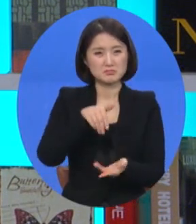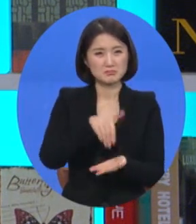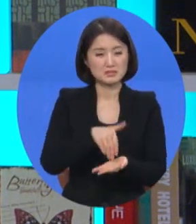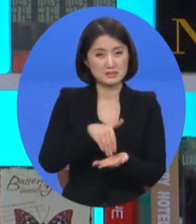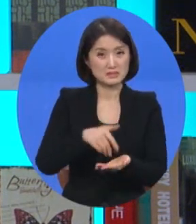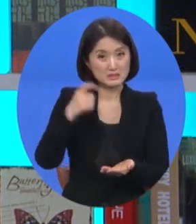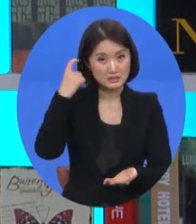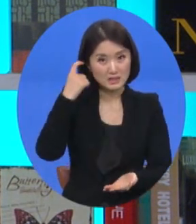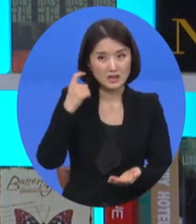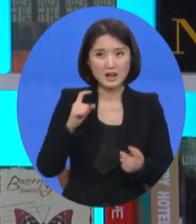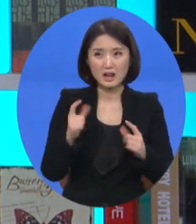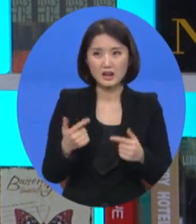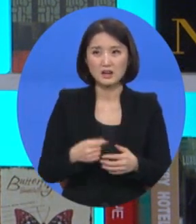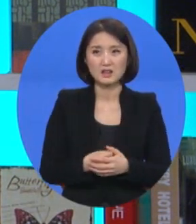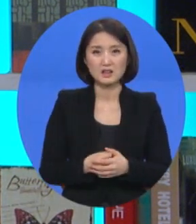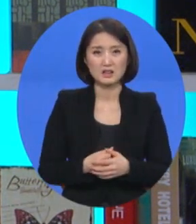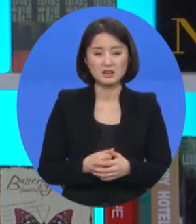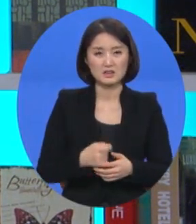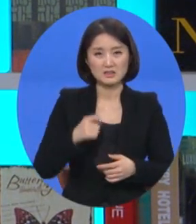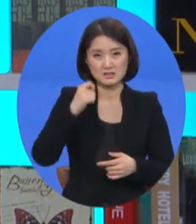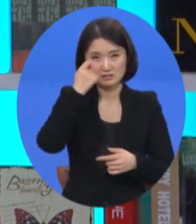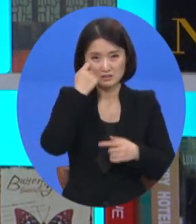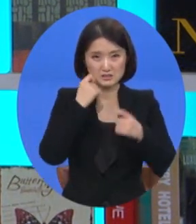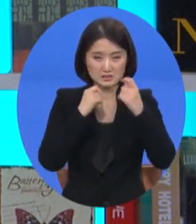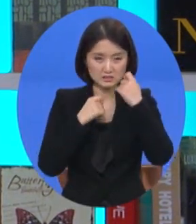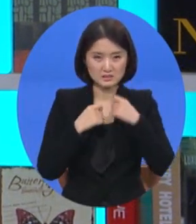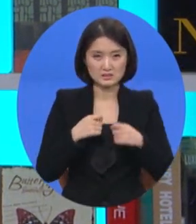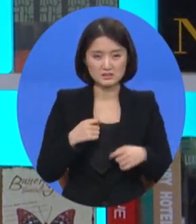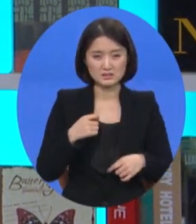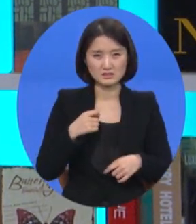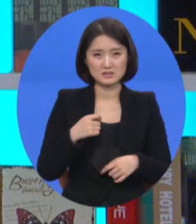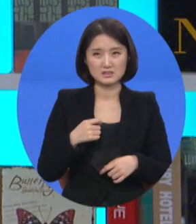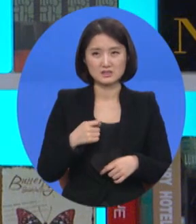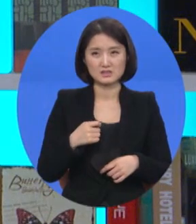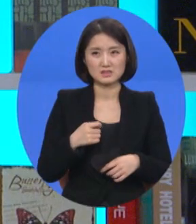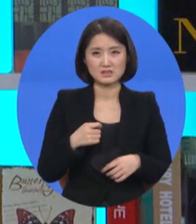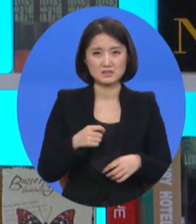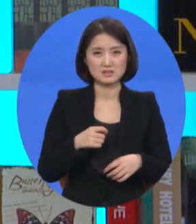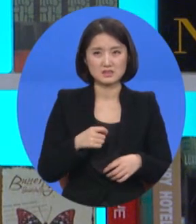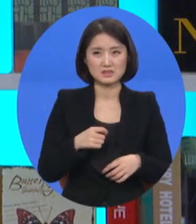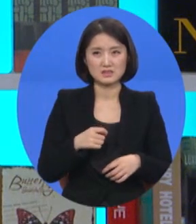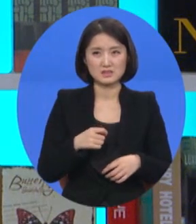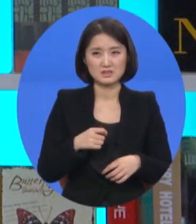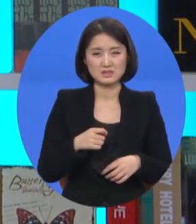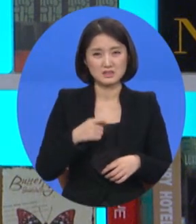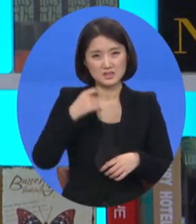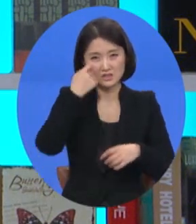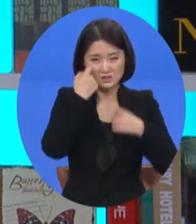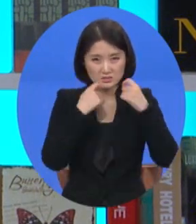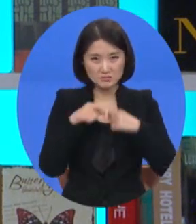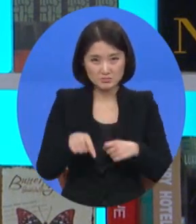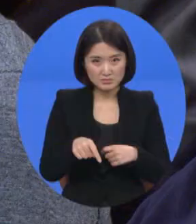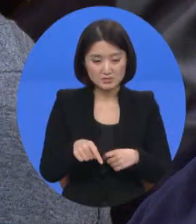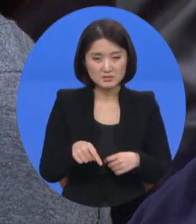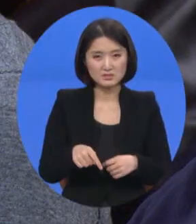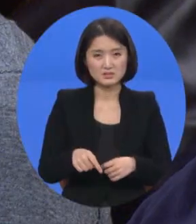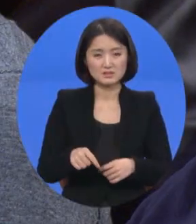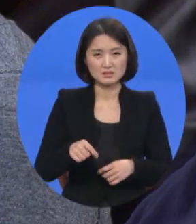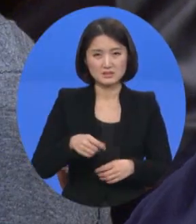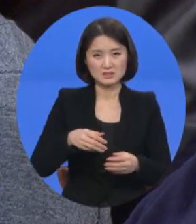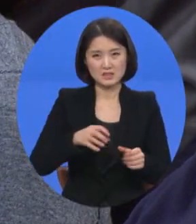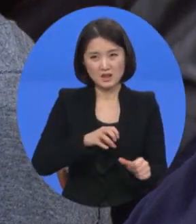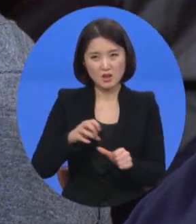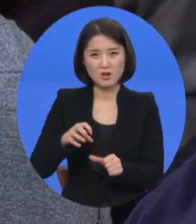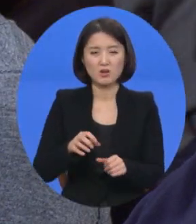치면서 보니까 흐르는 눈물 자국을 가지고 꼬 책이 를 가지고 새를 그리고 있었답니다 예 그러니까